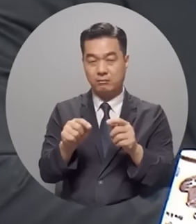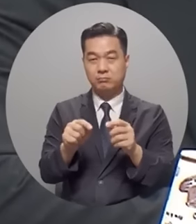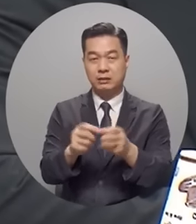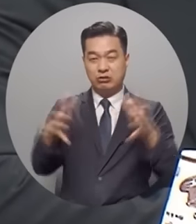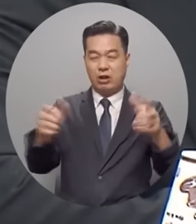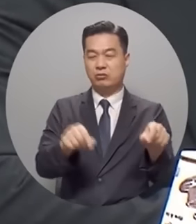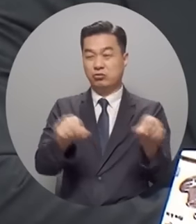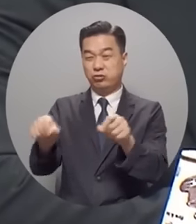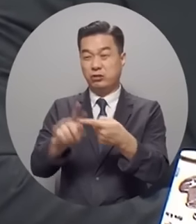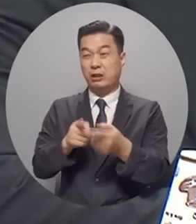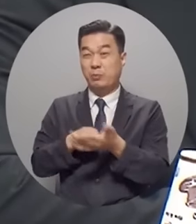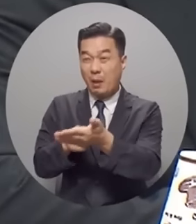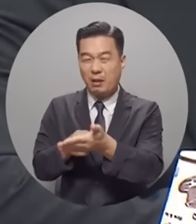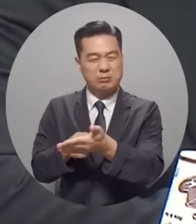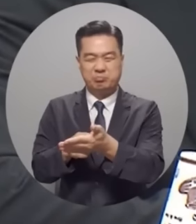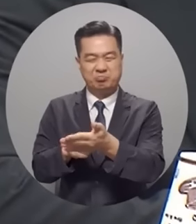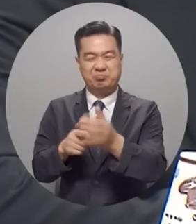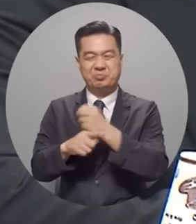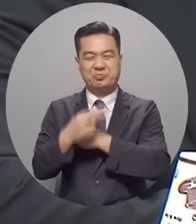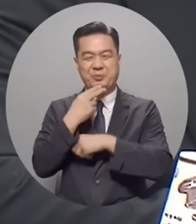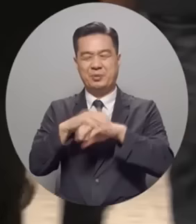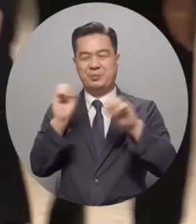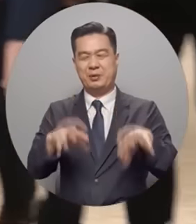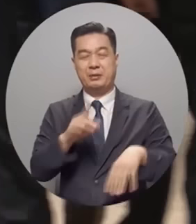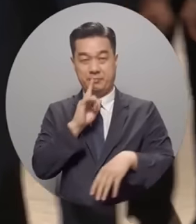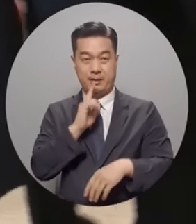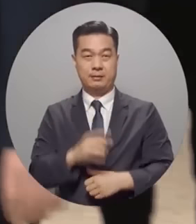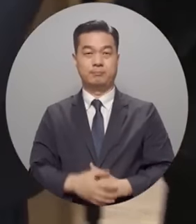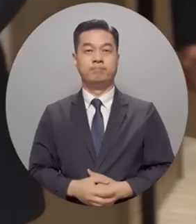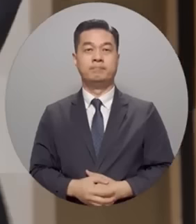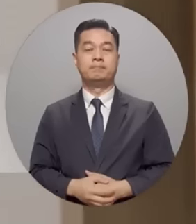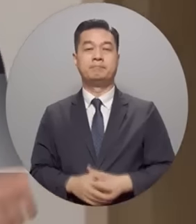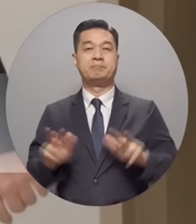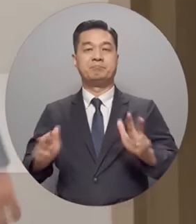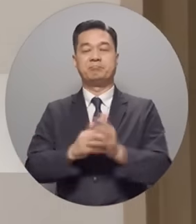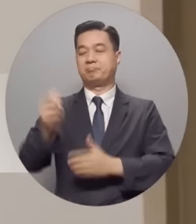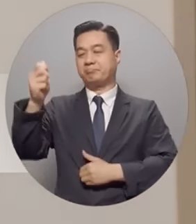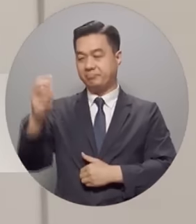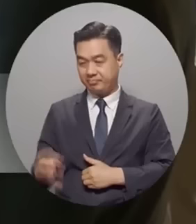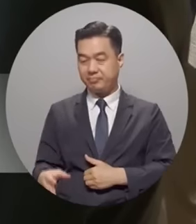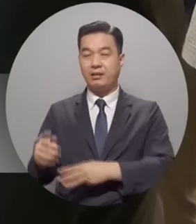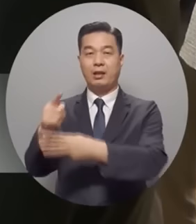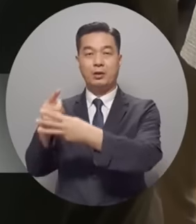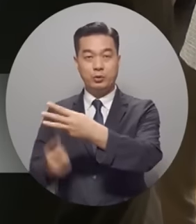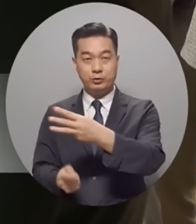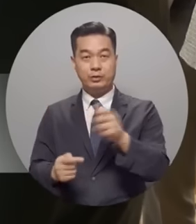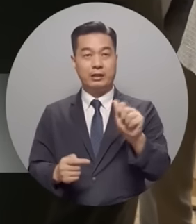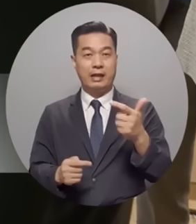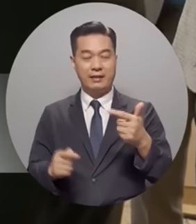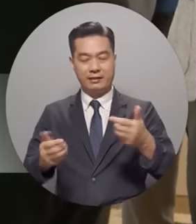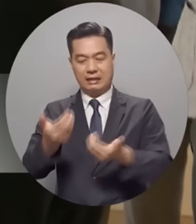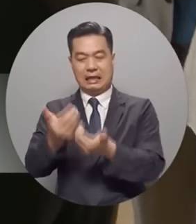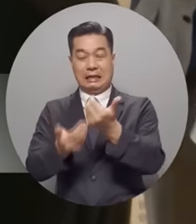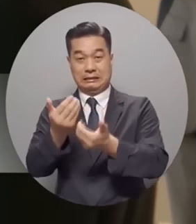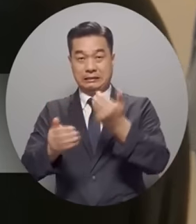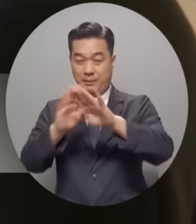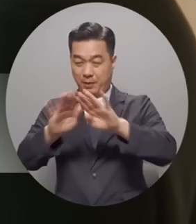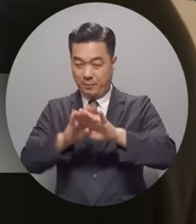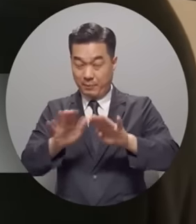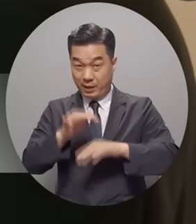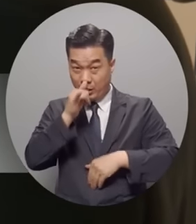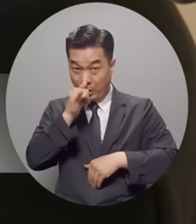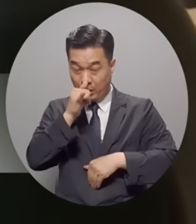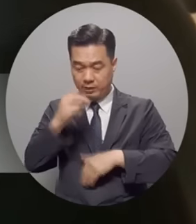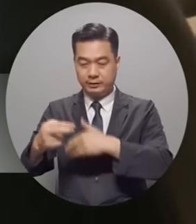더 이상 의미가 없다는 분위기도 읽힙니다. 그동안 여러 차례 유난 갈등이 봉합됐지만 대통령실의 의료개혁